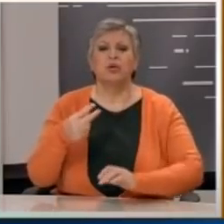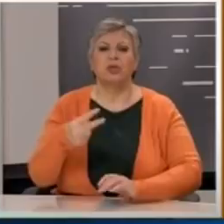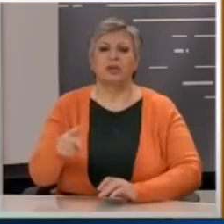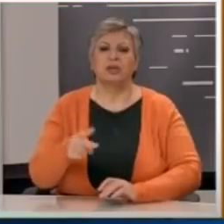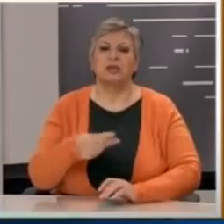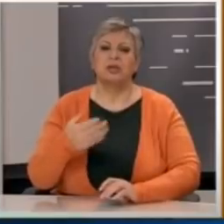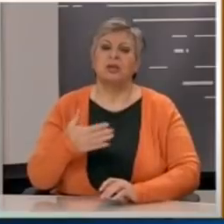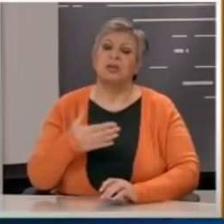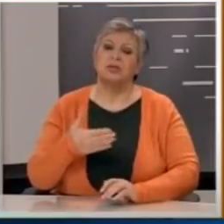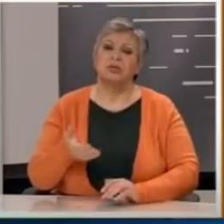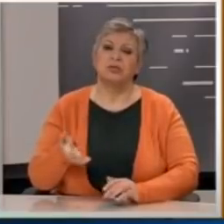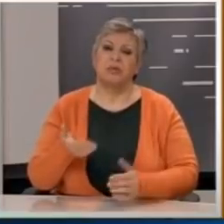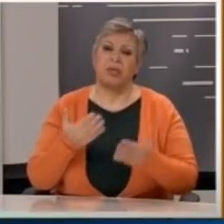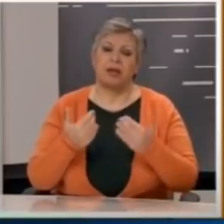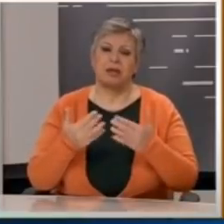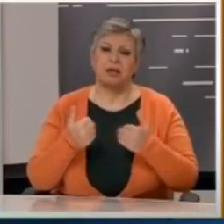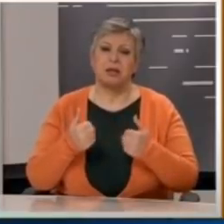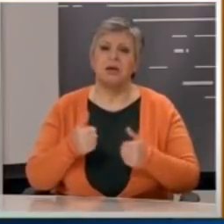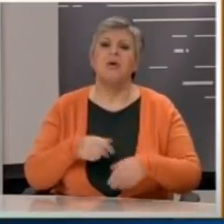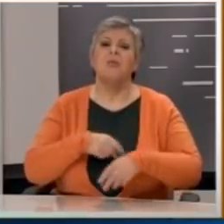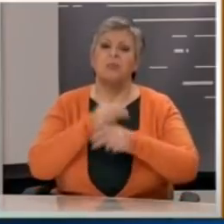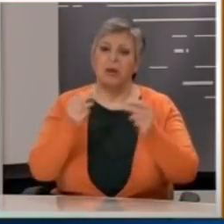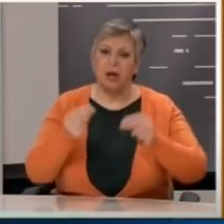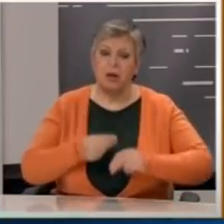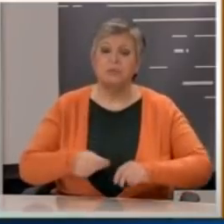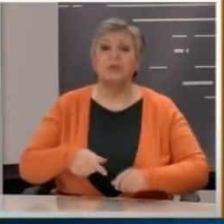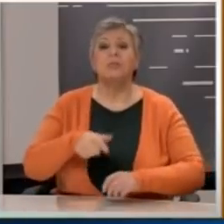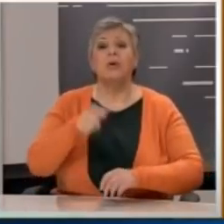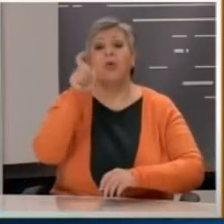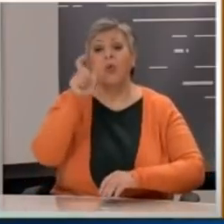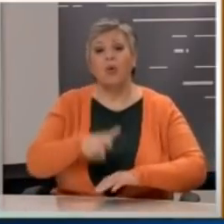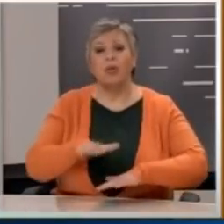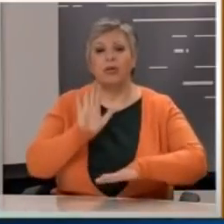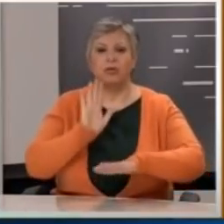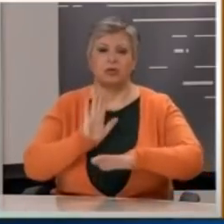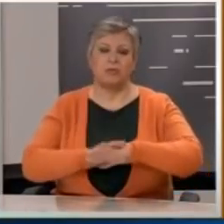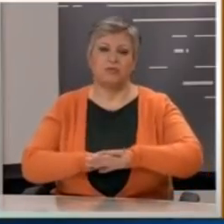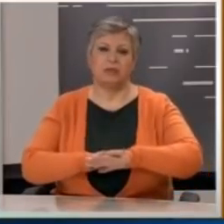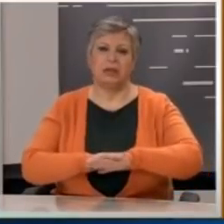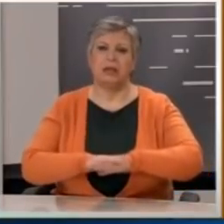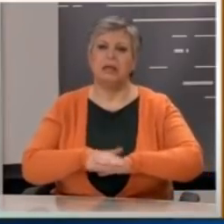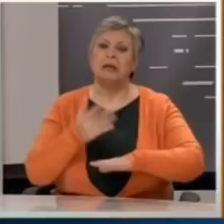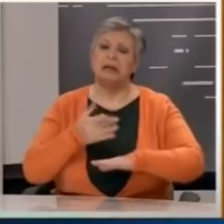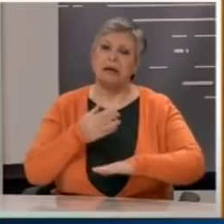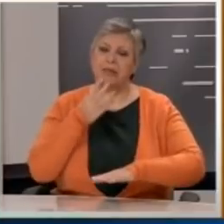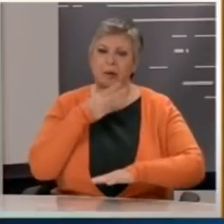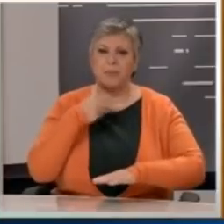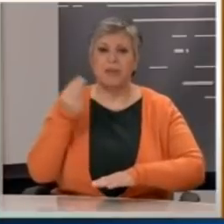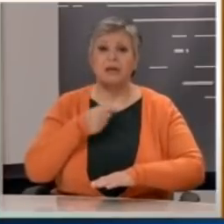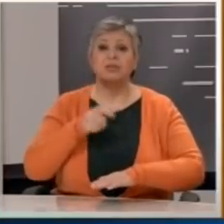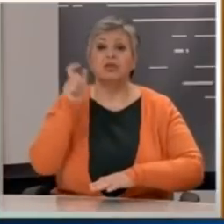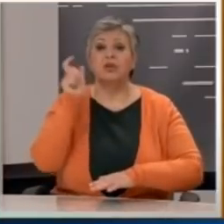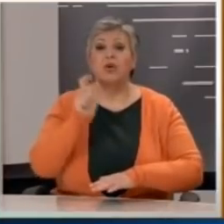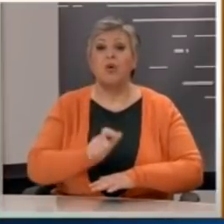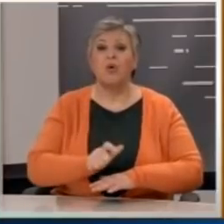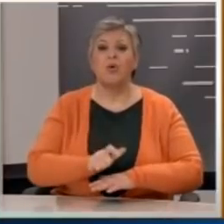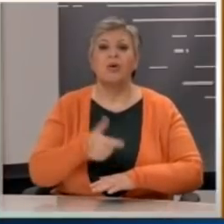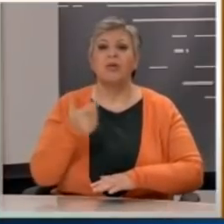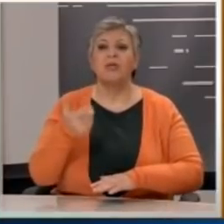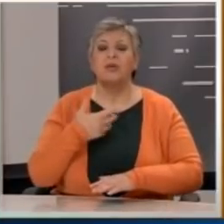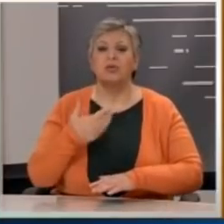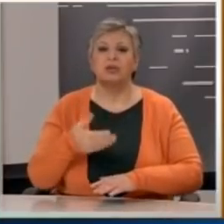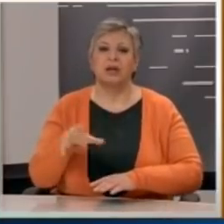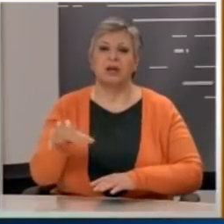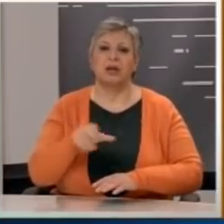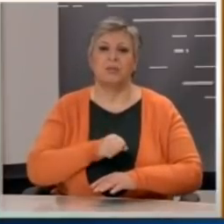τόσο βαριά αυτή η αμέλεια ώστε να θεωρείται σαν ο ίδιος να έκανε υπεξαίρεση. Έτσι είναι. Λεφτά δεν